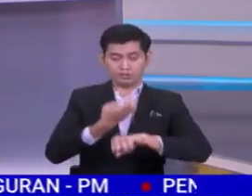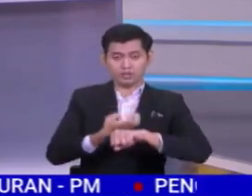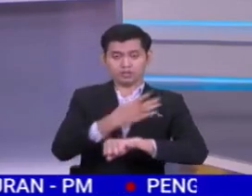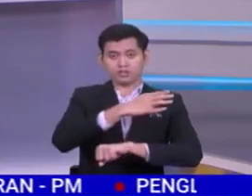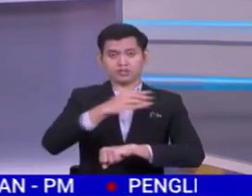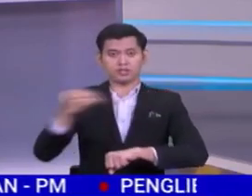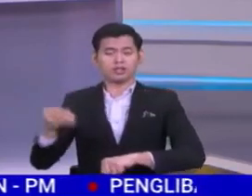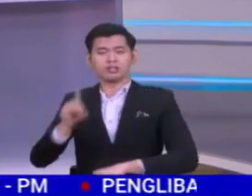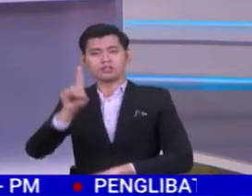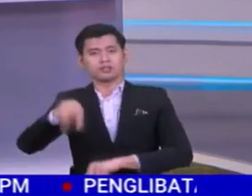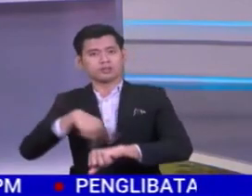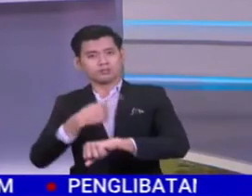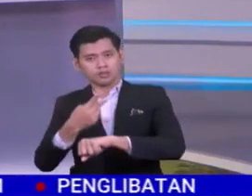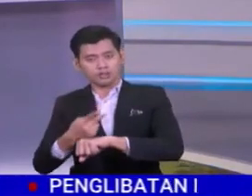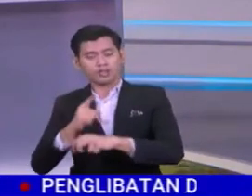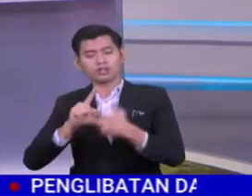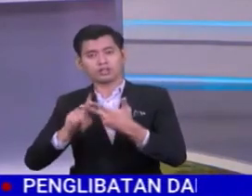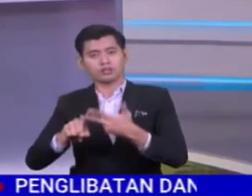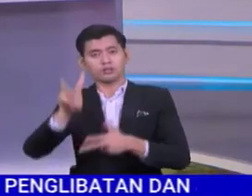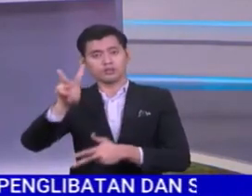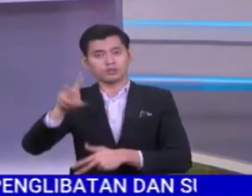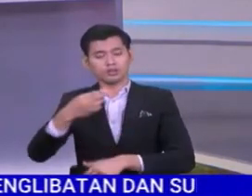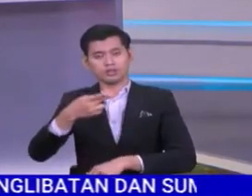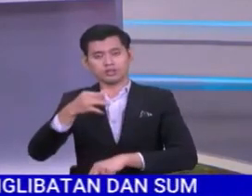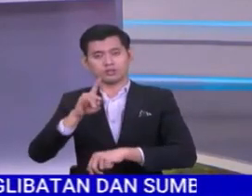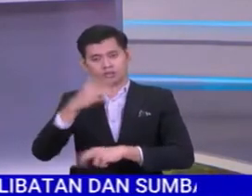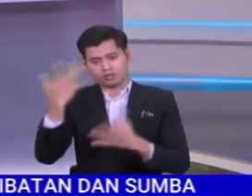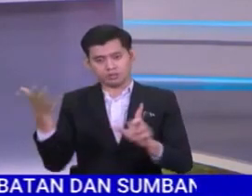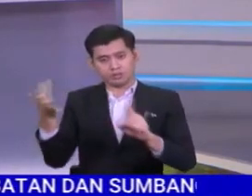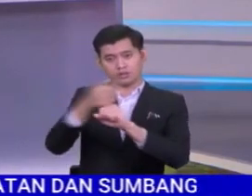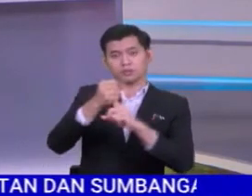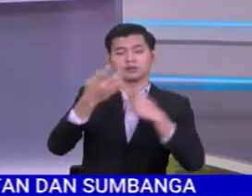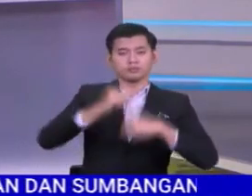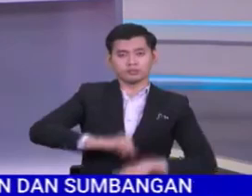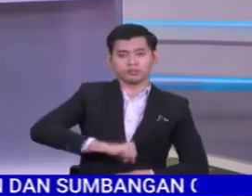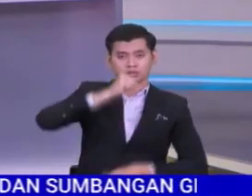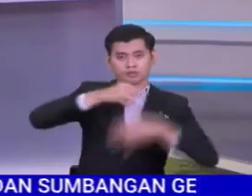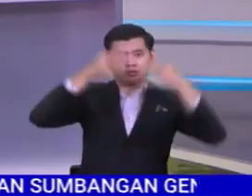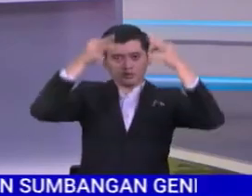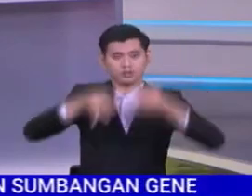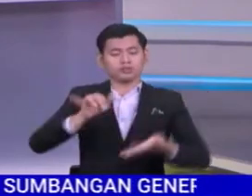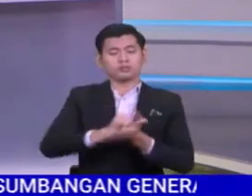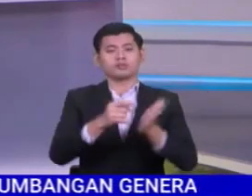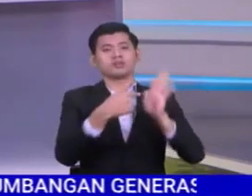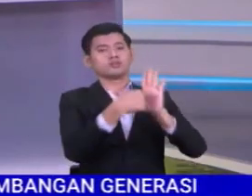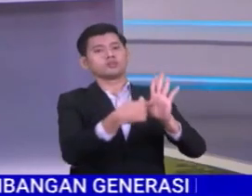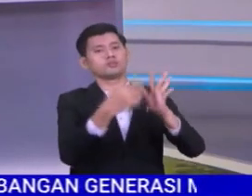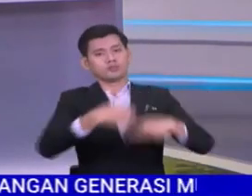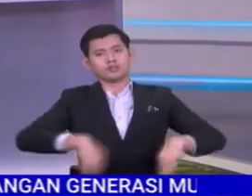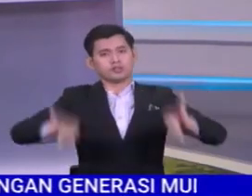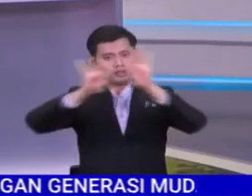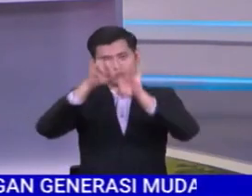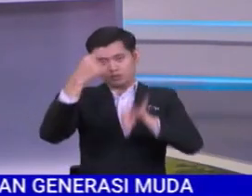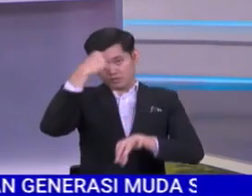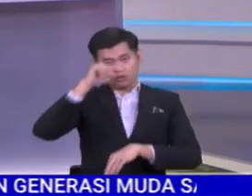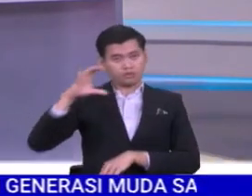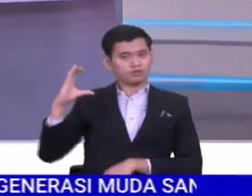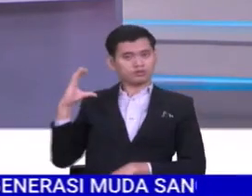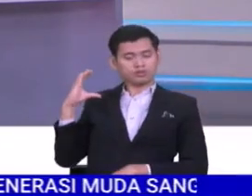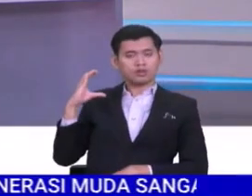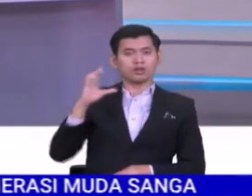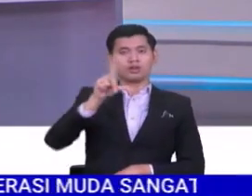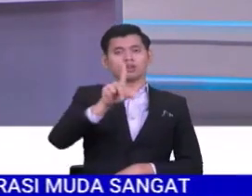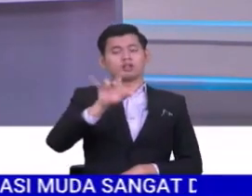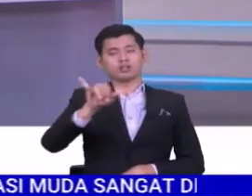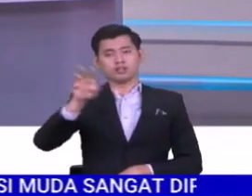2 emas, 1 perak dan 2 gangsa dari Hanoi dianggap satu pencapaian membanggakan. Keputusan itu juga pastinya memberi 1,000 makna kepada jurulatih kebangsaan Lim